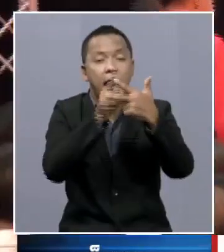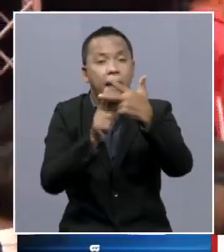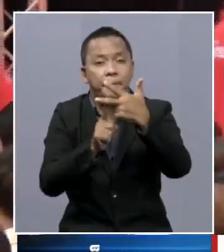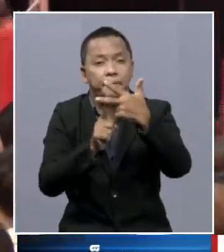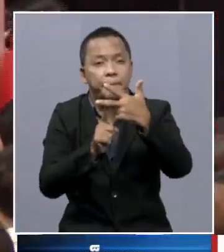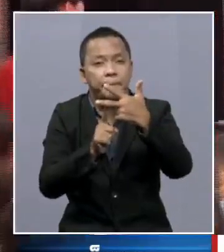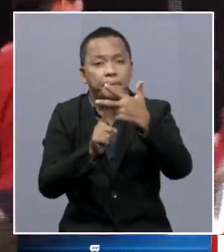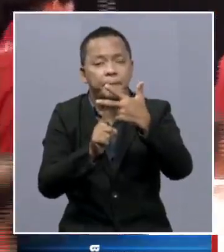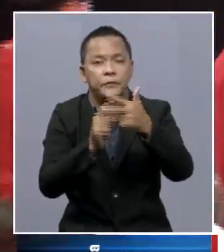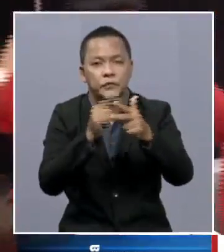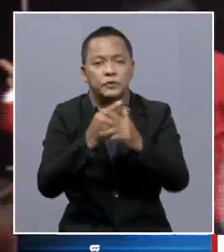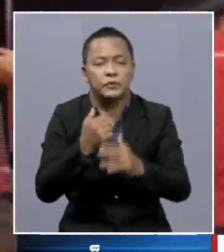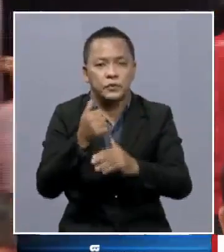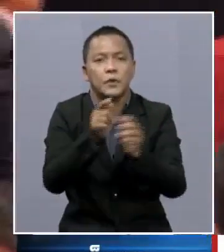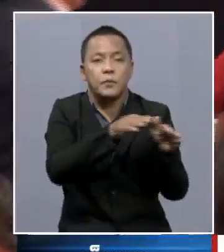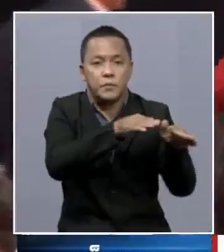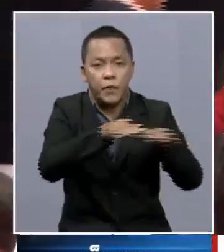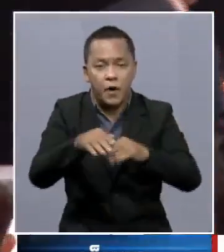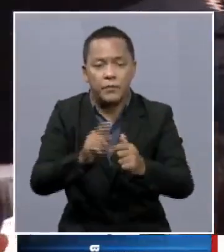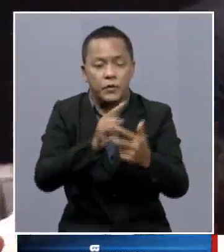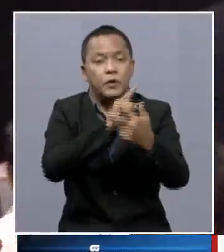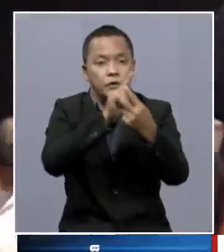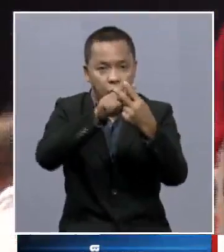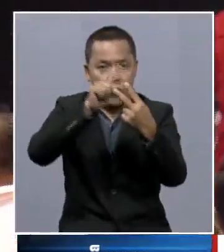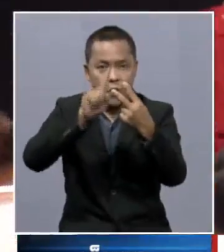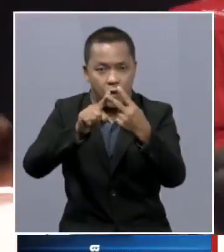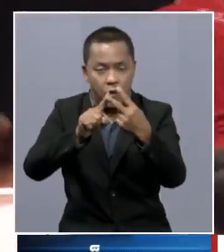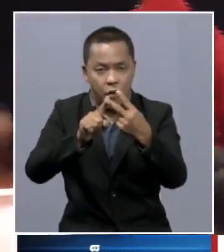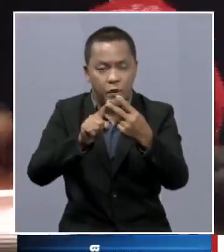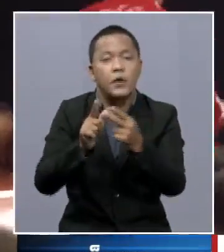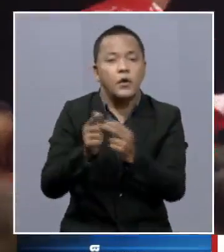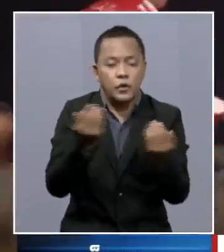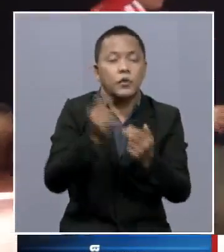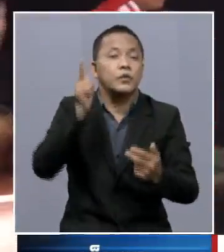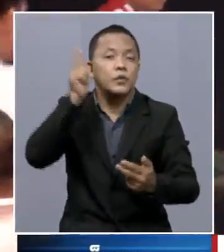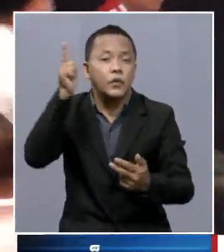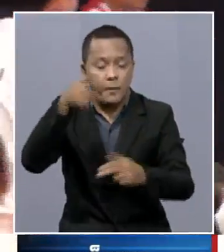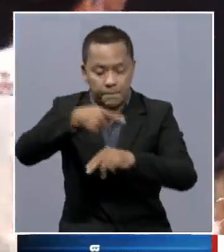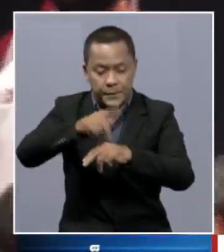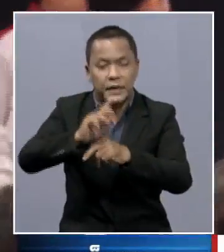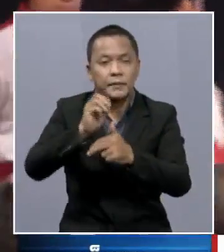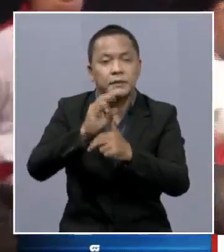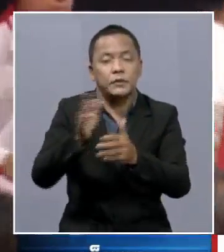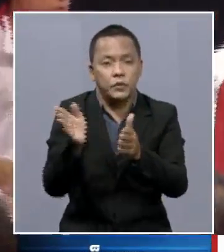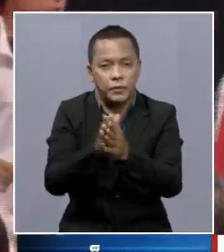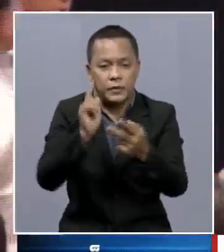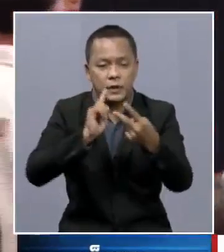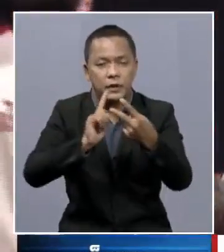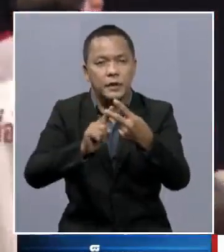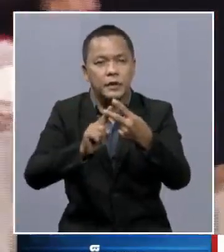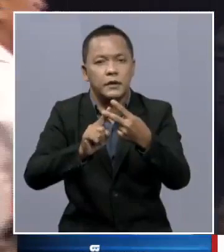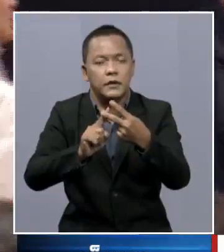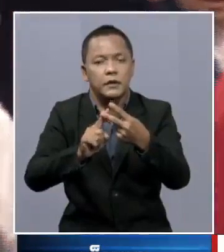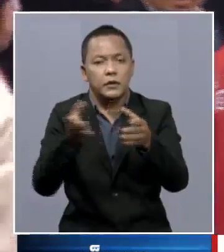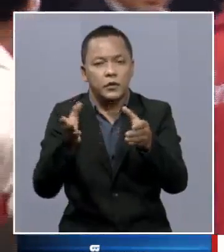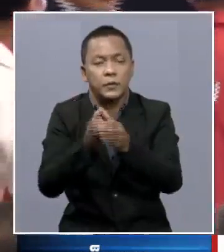ั่งแล้วกปรากฏตัวไปพ้อมกันคือ 2 ที่นั่งแน่นอนและคุณแทองทานชินวัิระทานทปึกษาดานการมีสนร่มและนวัตก